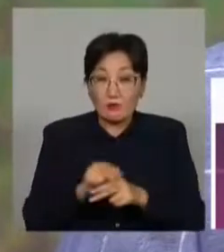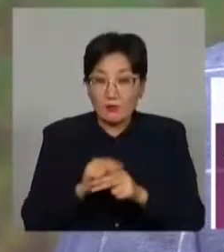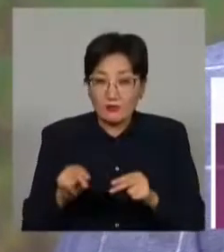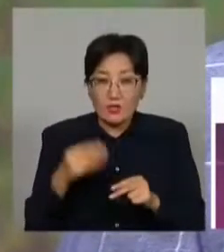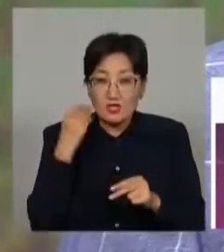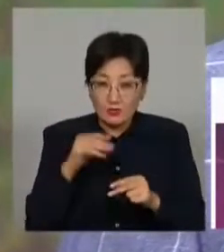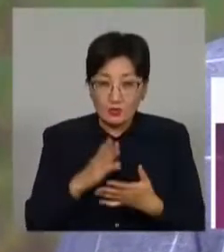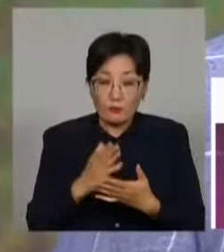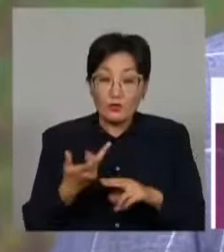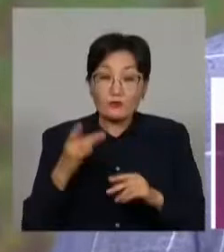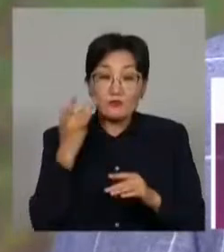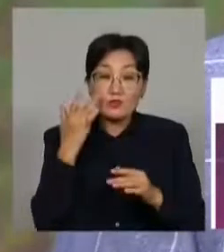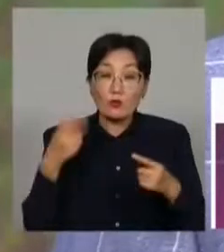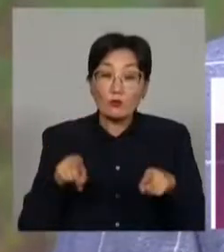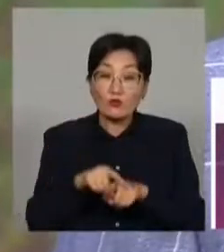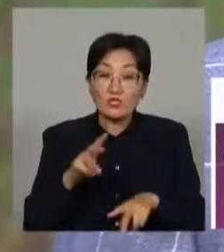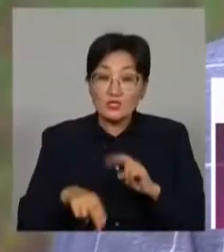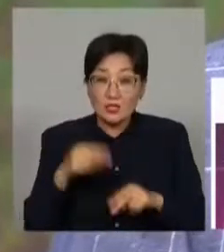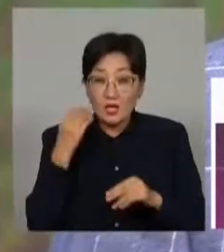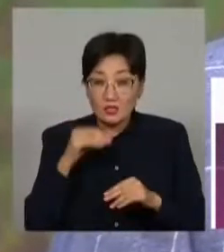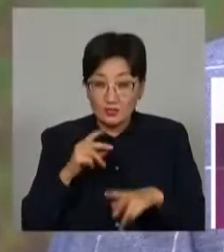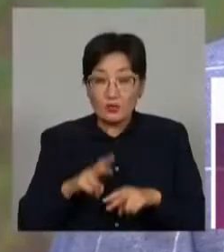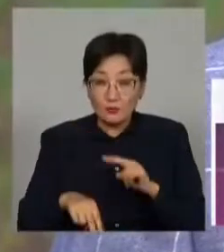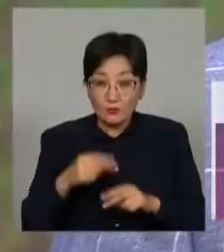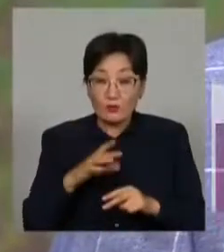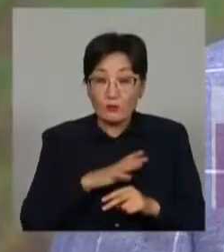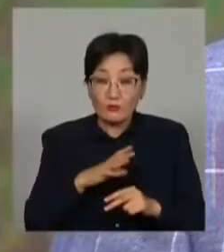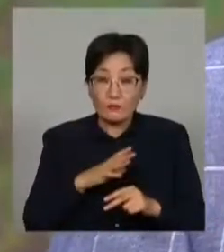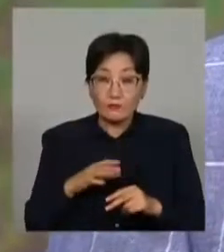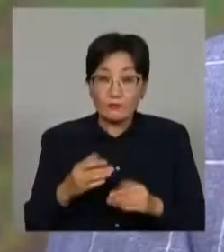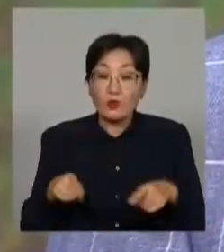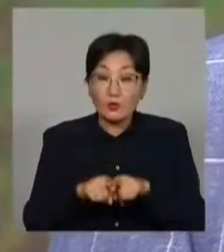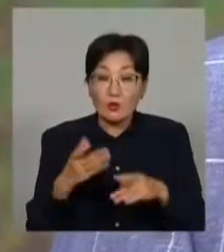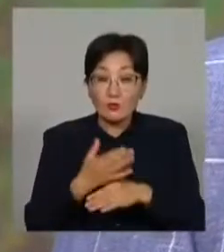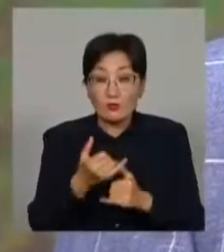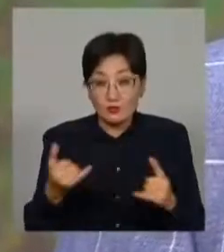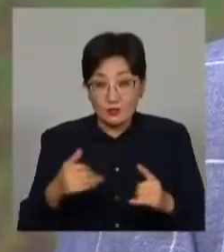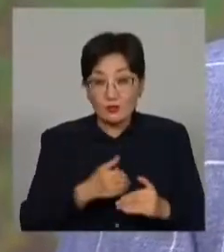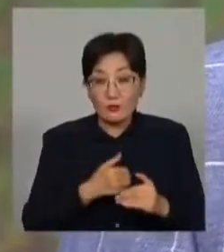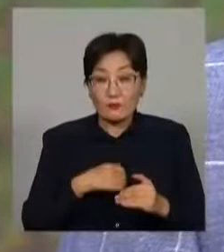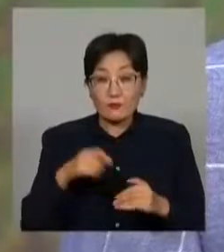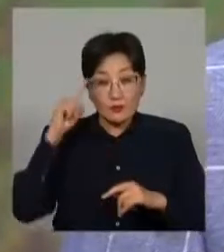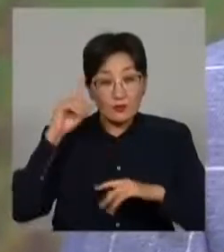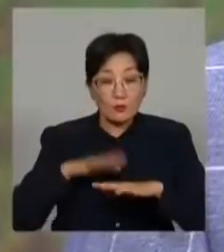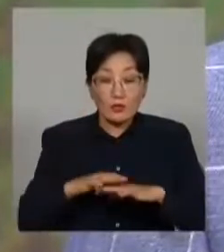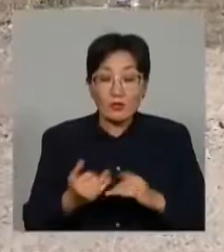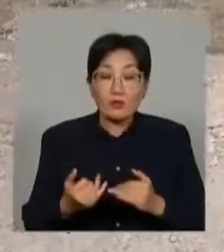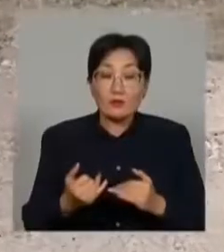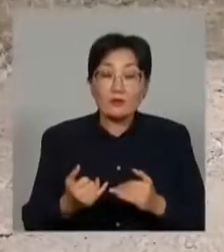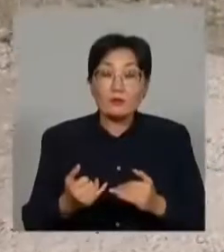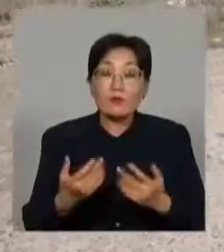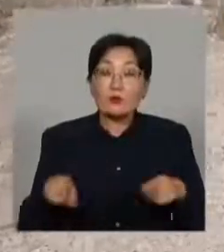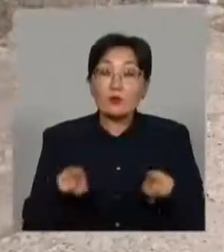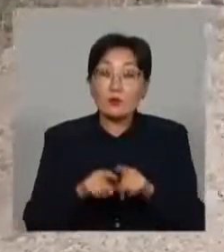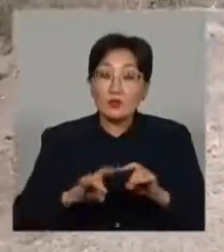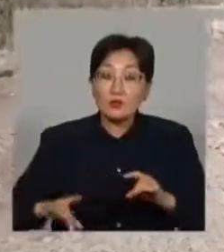Әр уақытта осындай сала берсе екен, осындай көмектесе берсе екен әкімат. Қазіргі енді ескі площадка салымыз деп отыр. Дәл